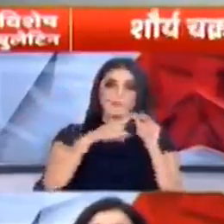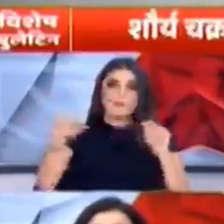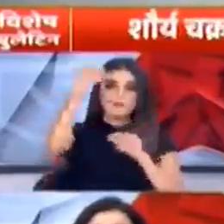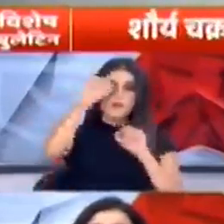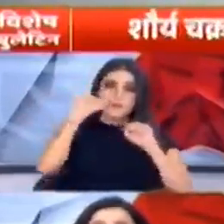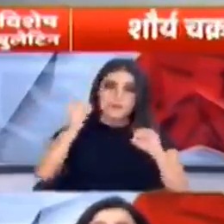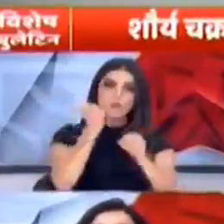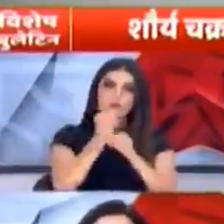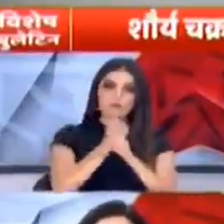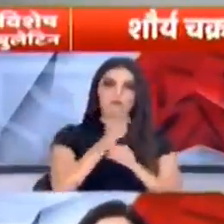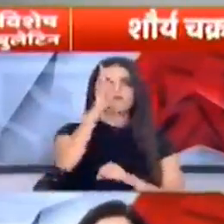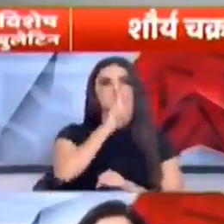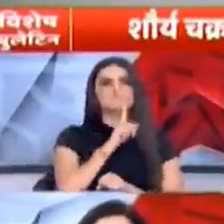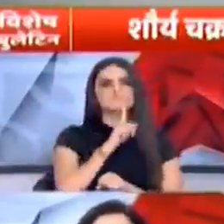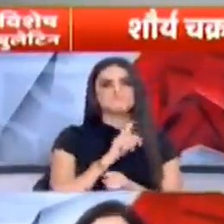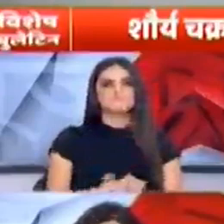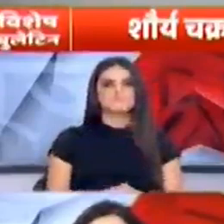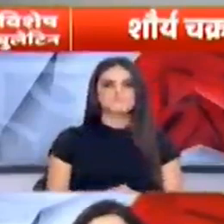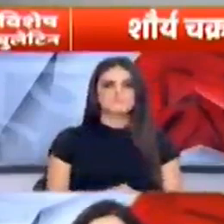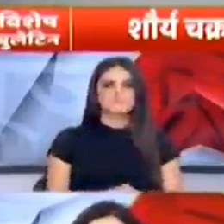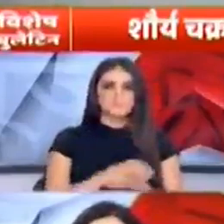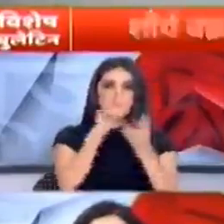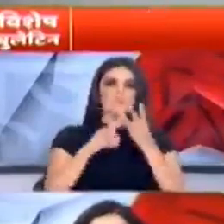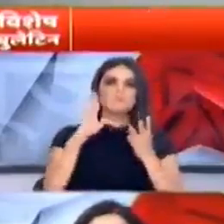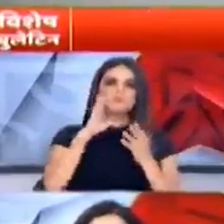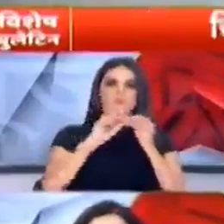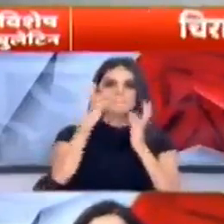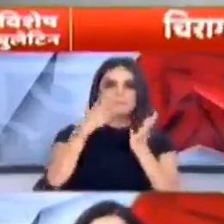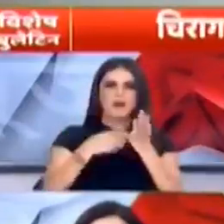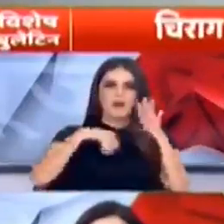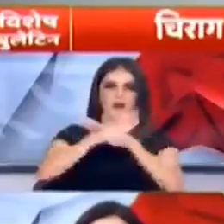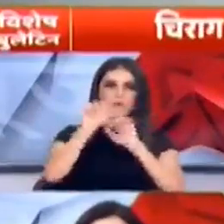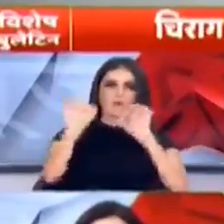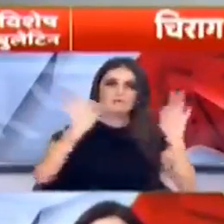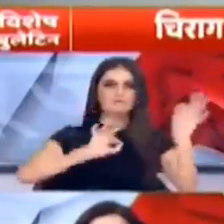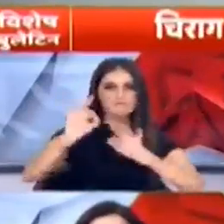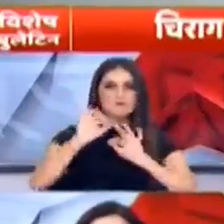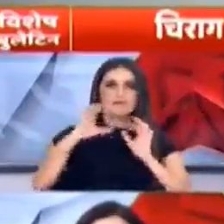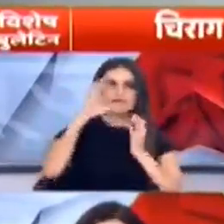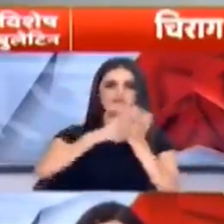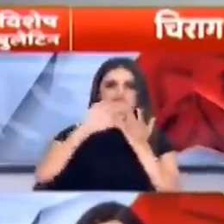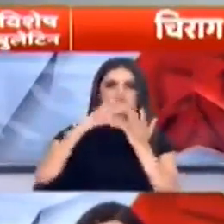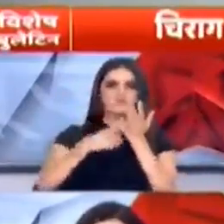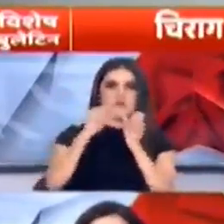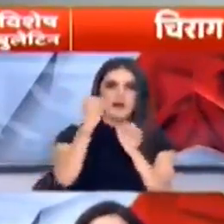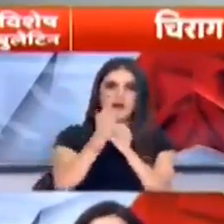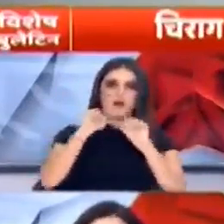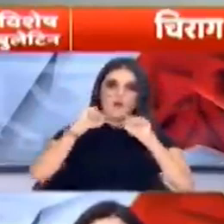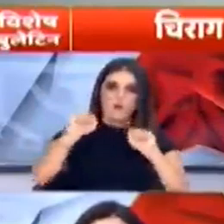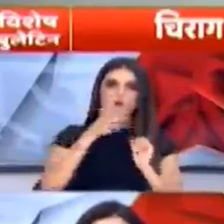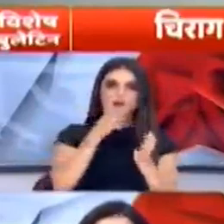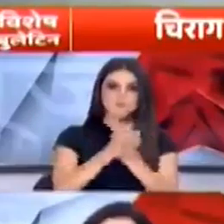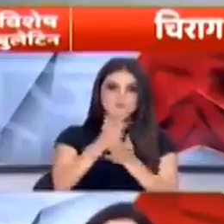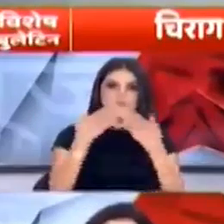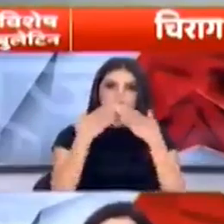पंजाब सरकार खामोश है। अगली खबर, बिहार के चुनाव में चिराग पासवान के बयान